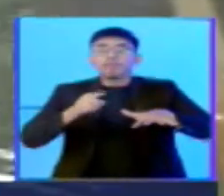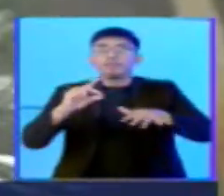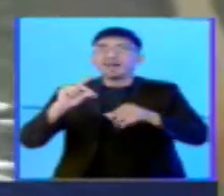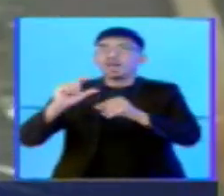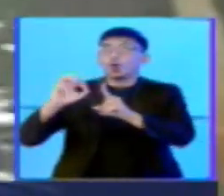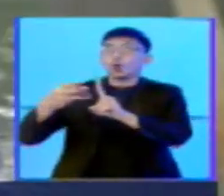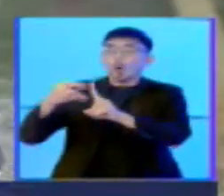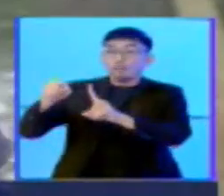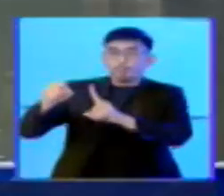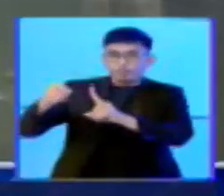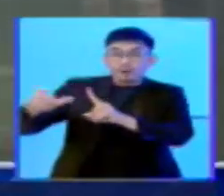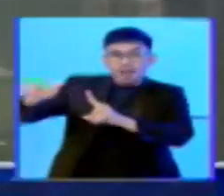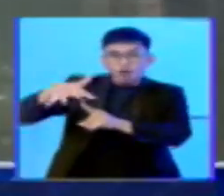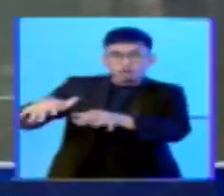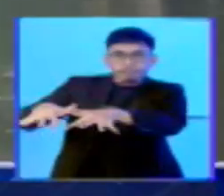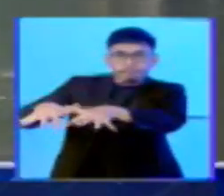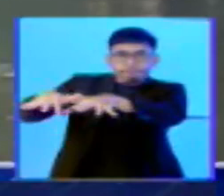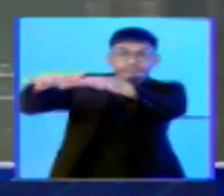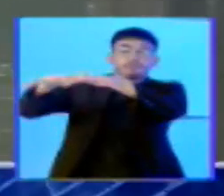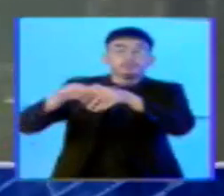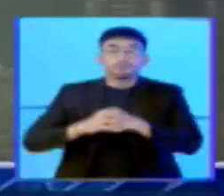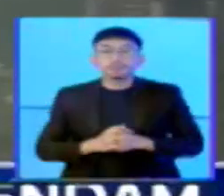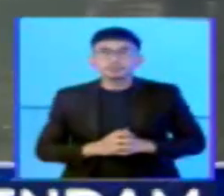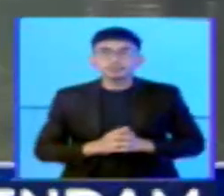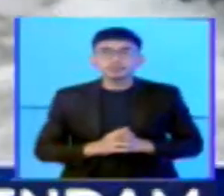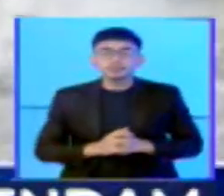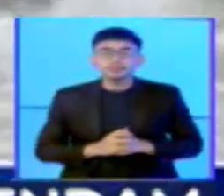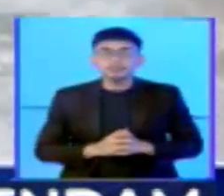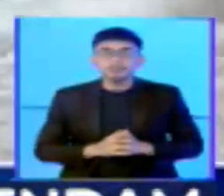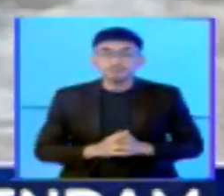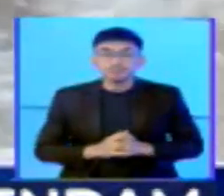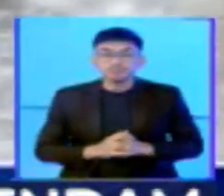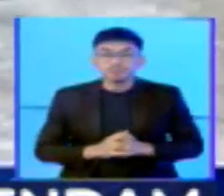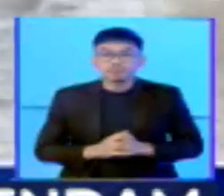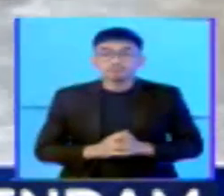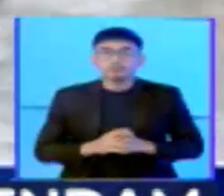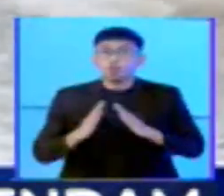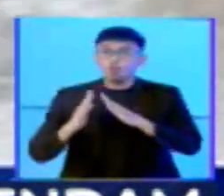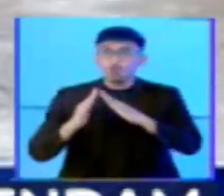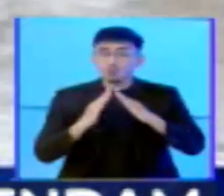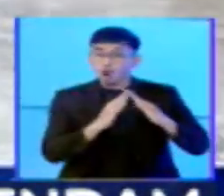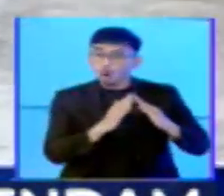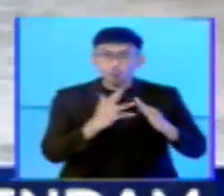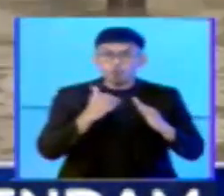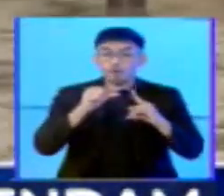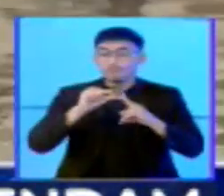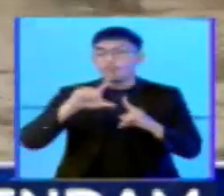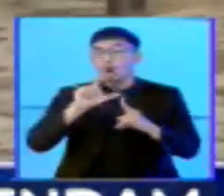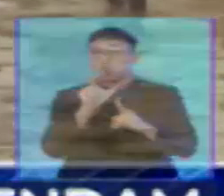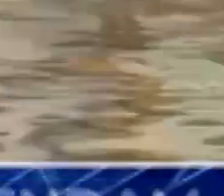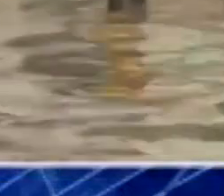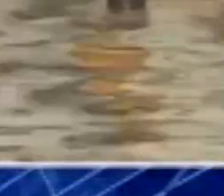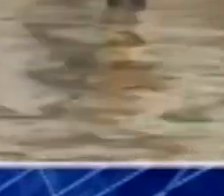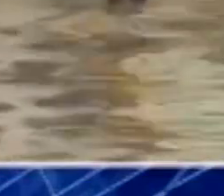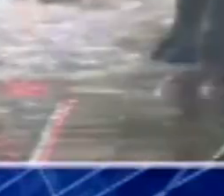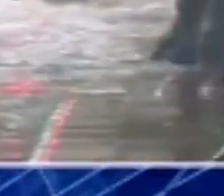pasang air laut dan tak luput perumahan elit yaitu Pantai Mutiara Pluit Jakarta Utara ini